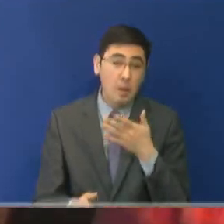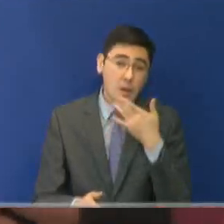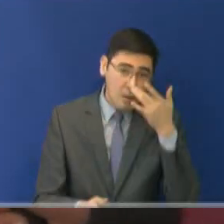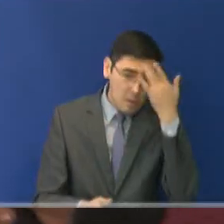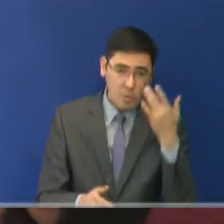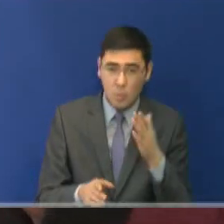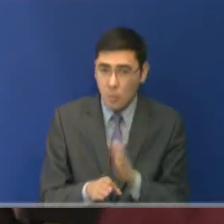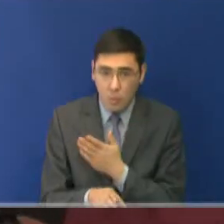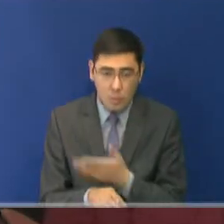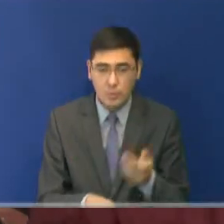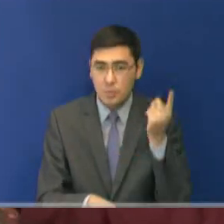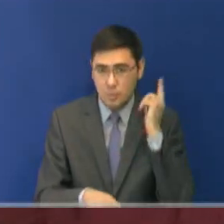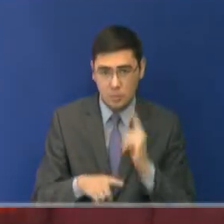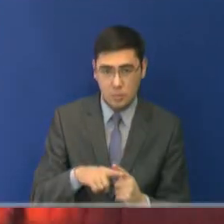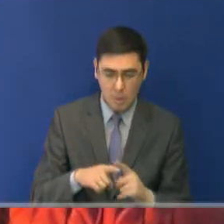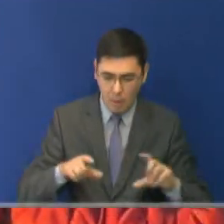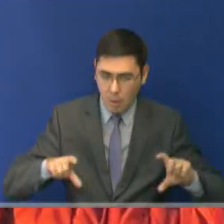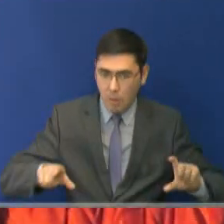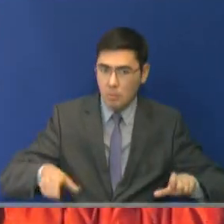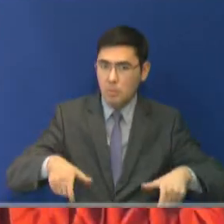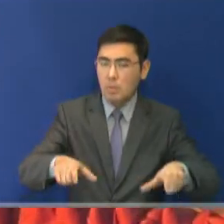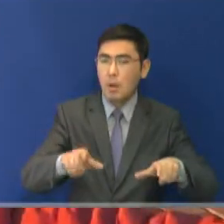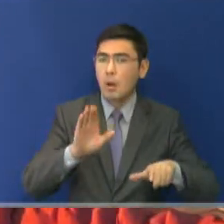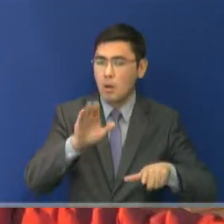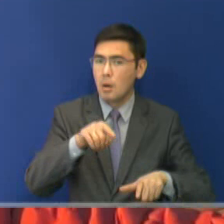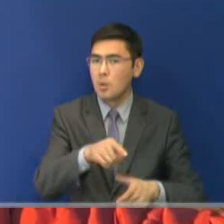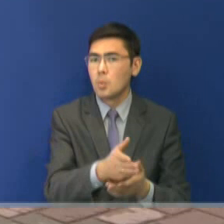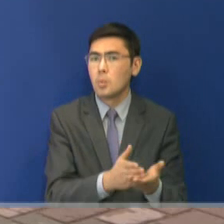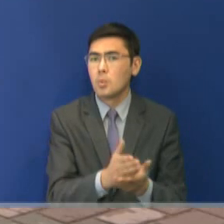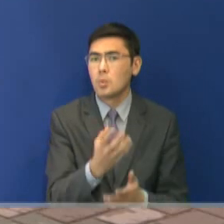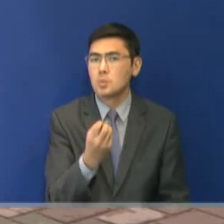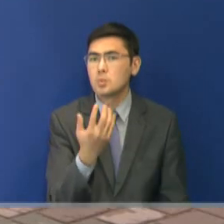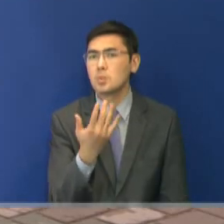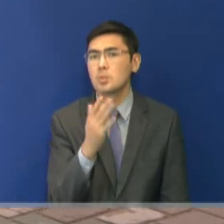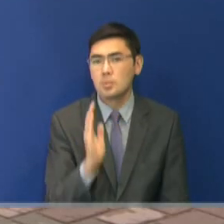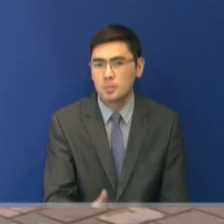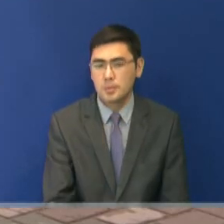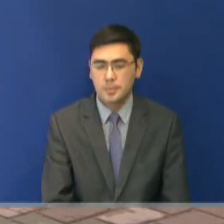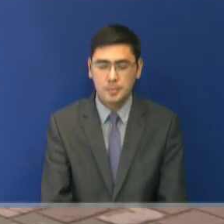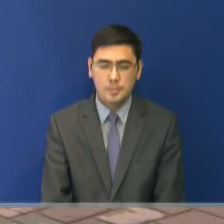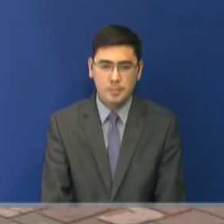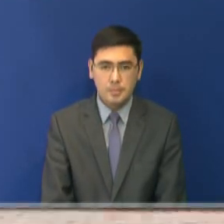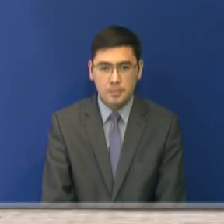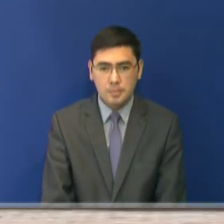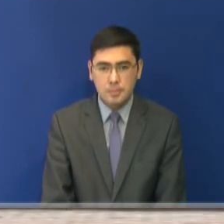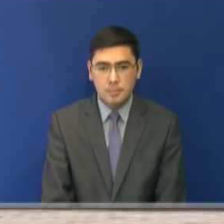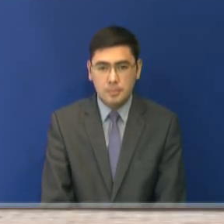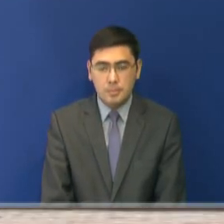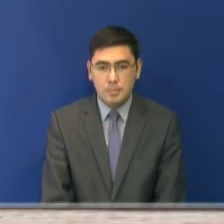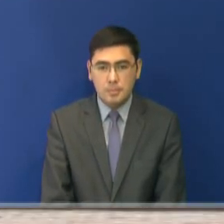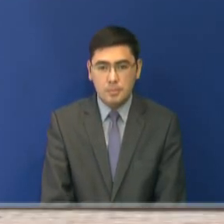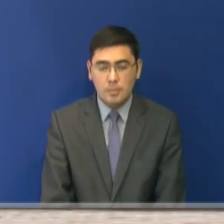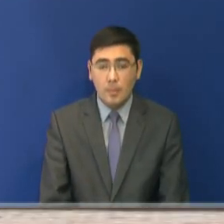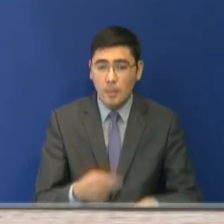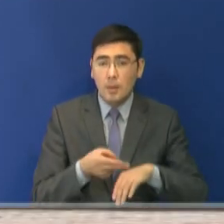не погуляешь. Плитку выложили, насколько ее хватит. Очень печально. Как сообщили в отделе ЖКХ, согласно постановлению правительства,